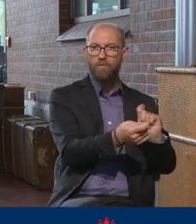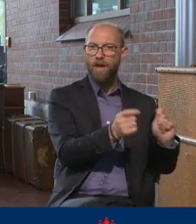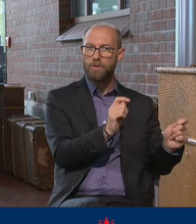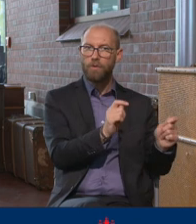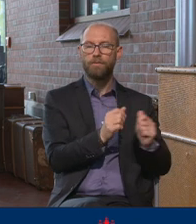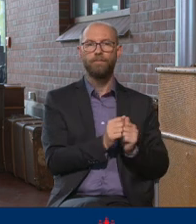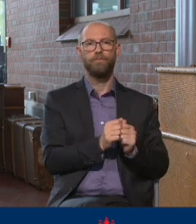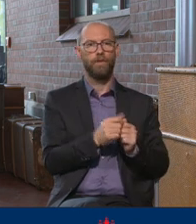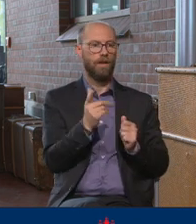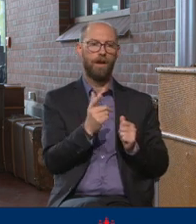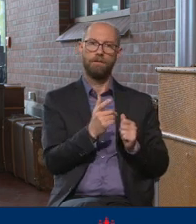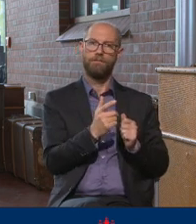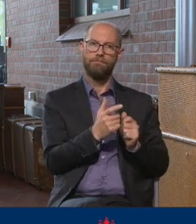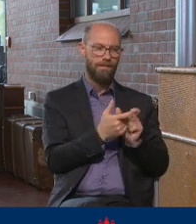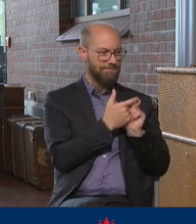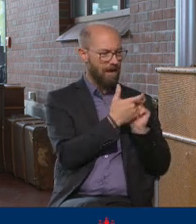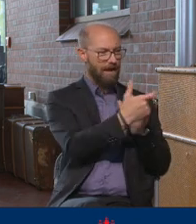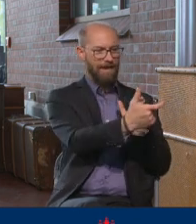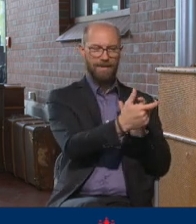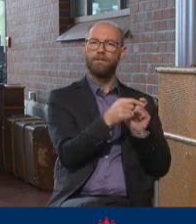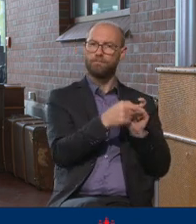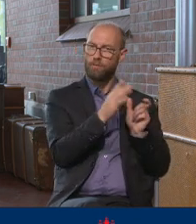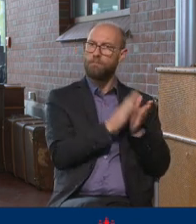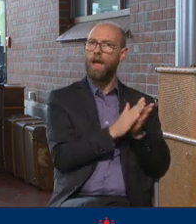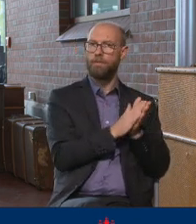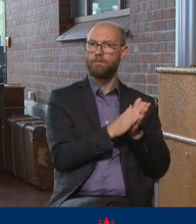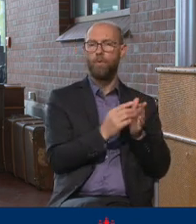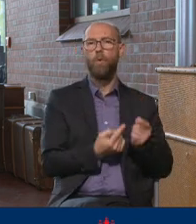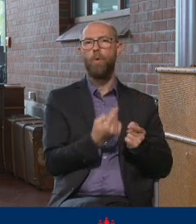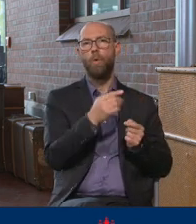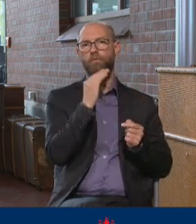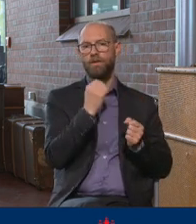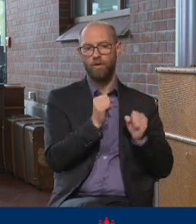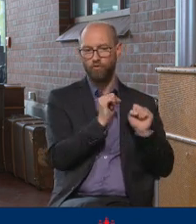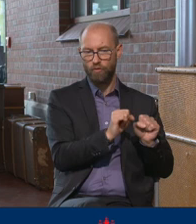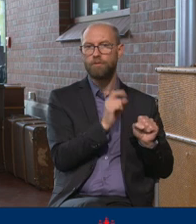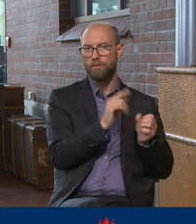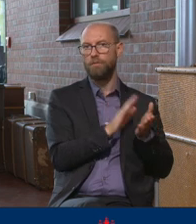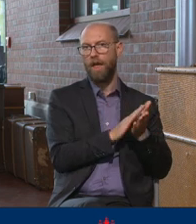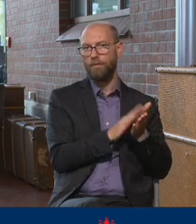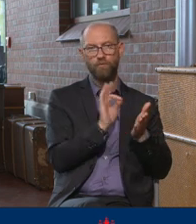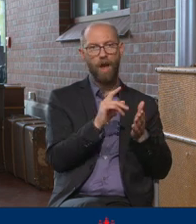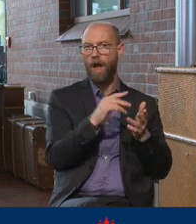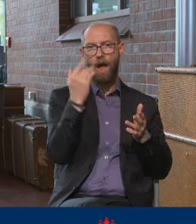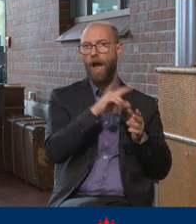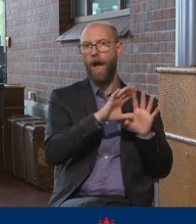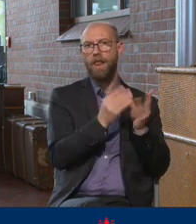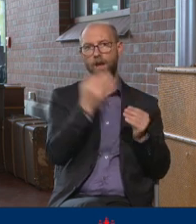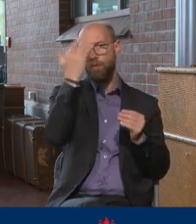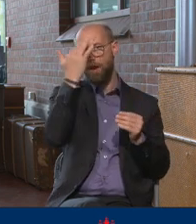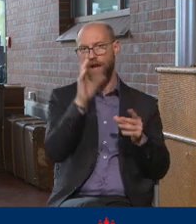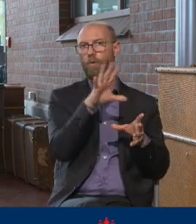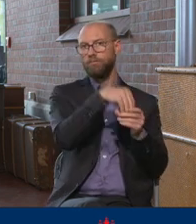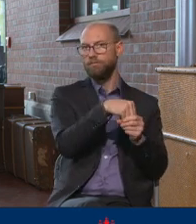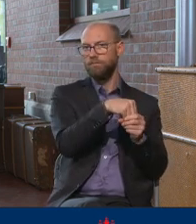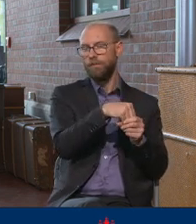indiskutabel ist natürlich gesetz bei allen ideen und überlegungen gibt es das immer beizubehalten und das südliche areal ist